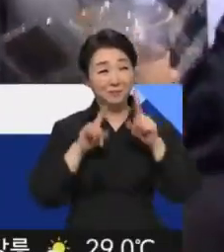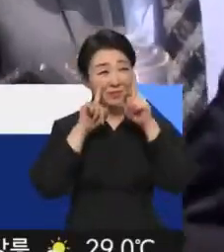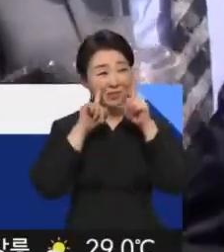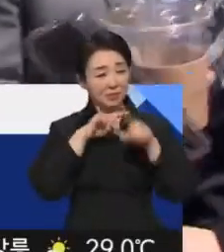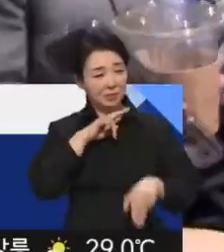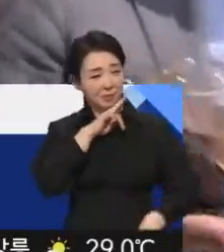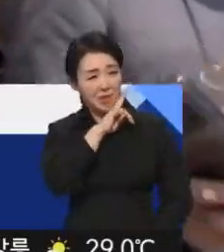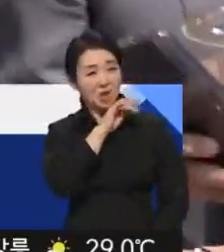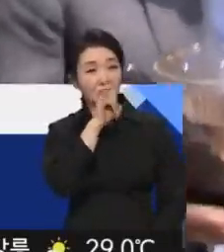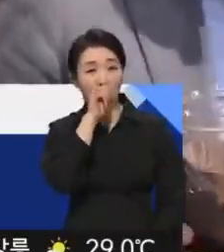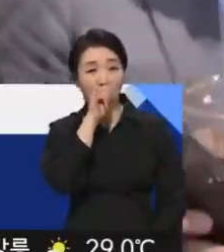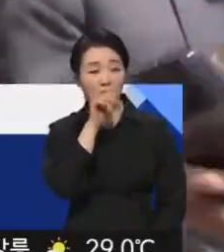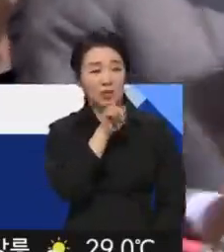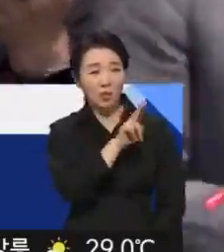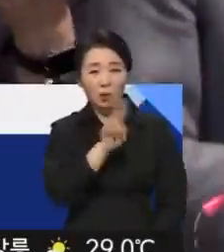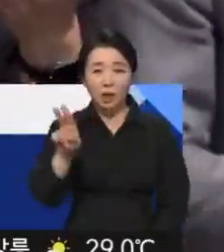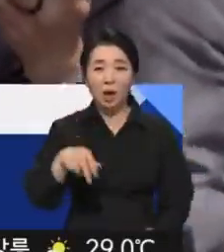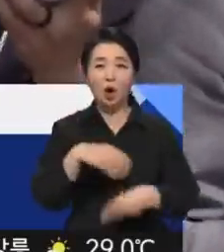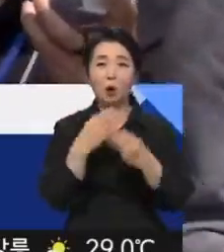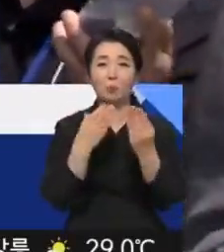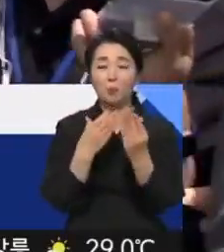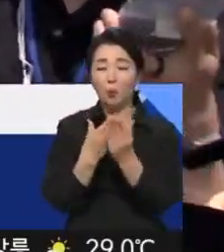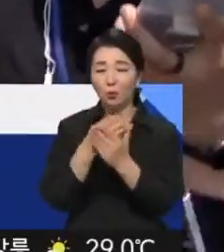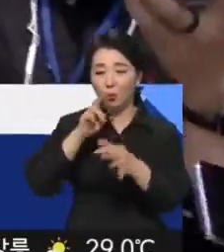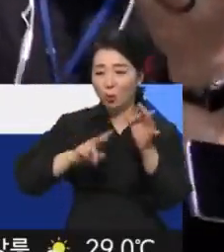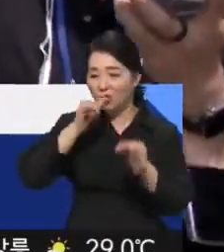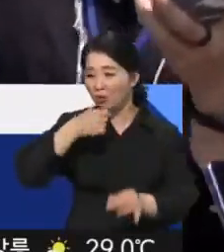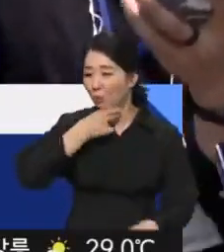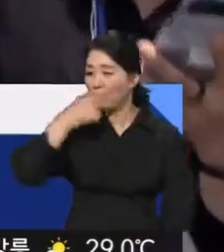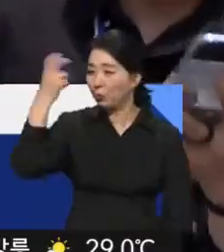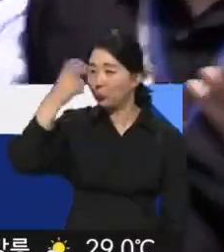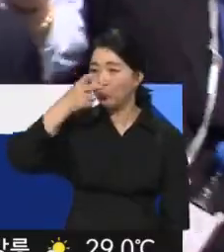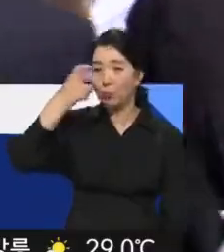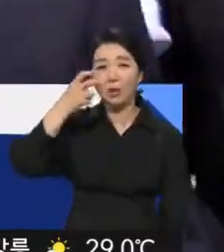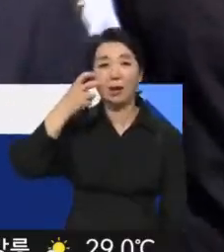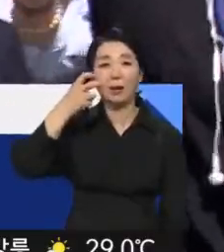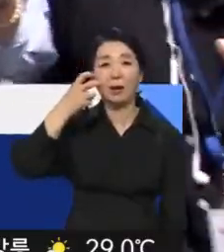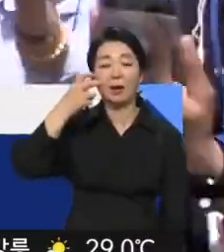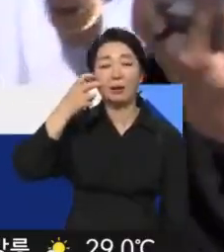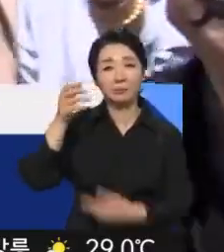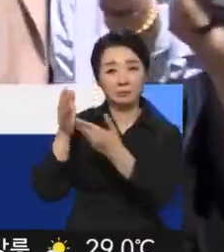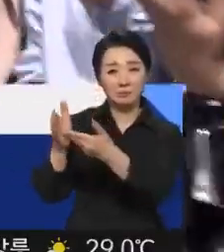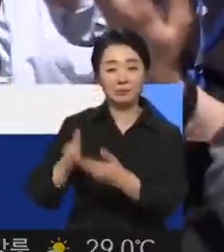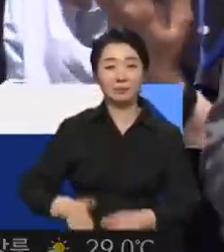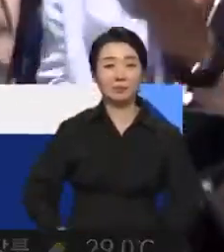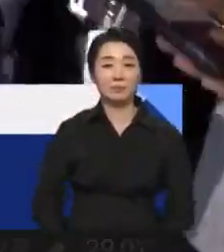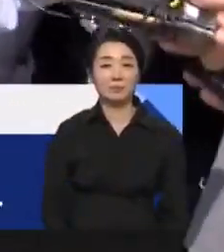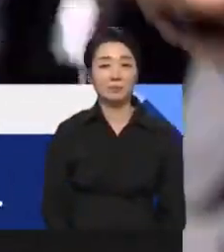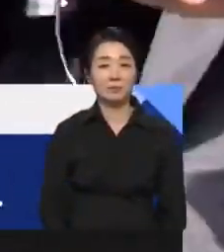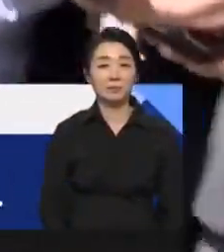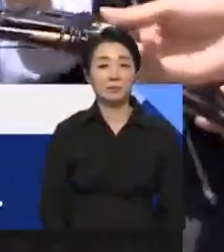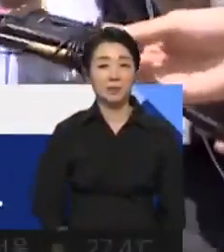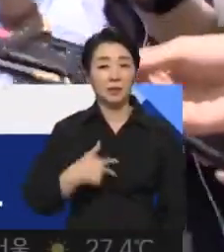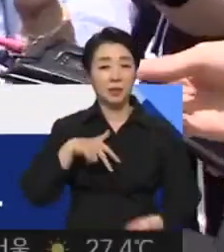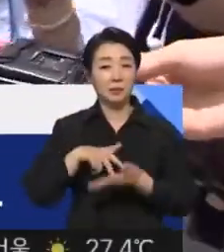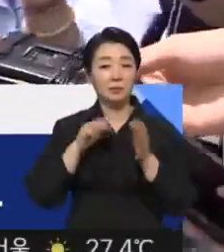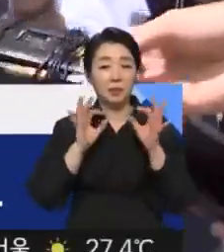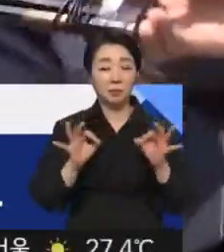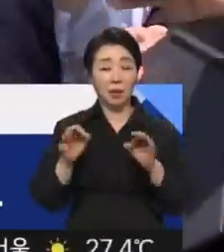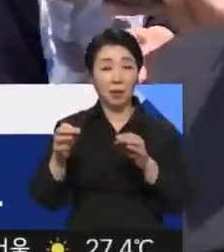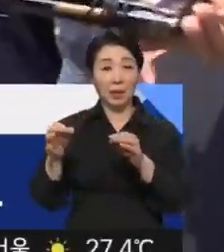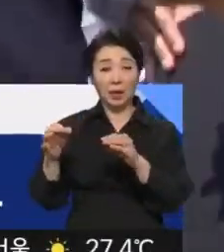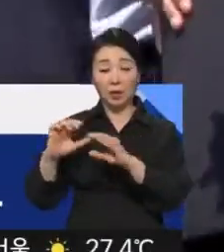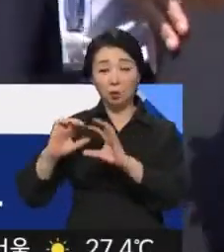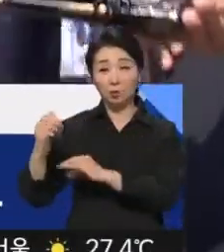여야 의원들 전수조사 즉각 실시하기를 요청드립니다. 내가 보기에는 김기현 대표나 그